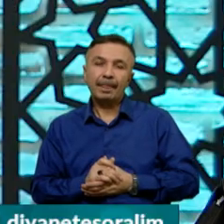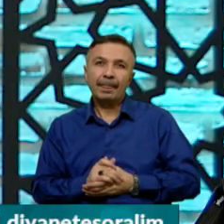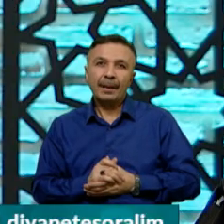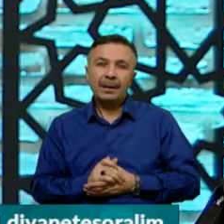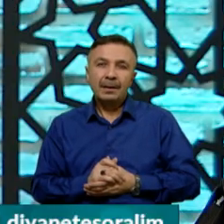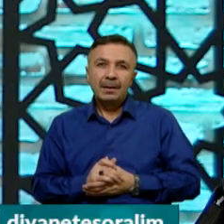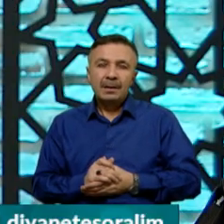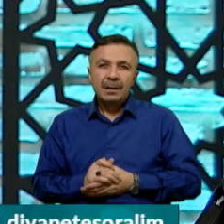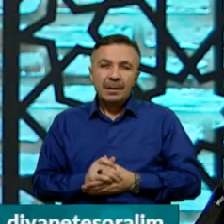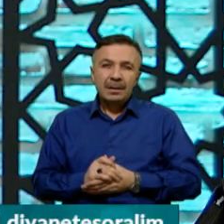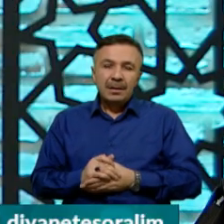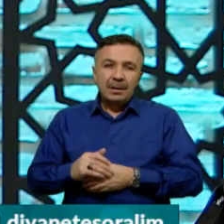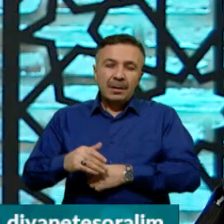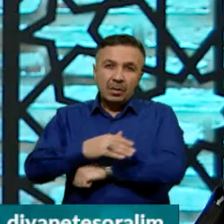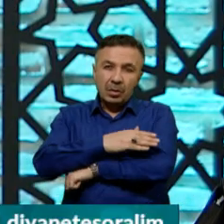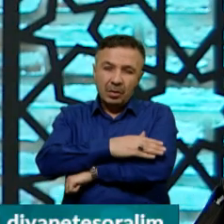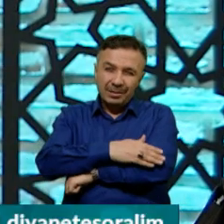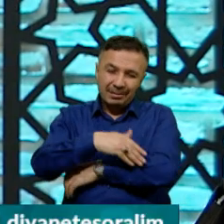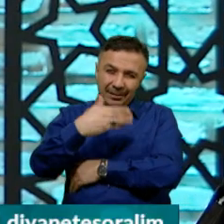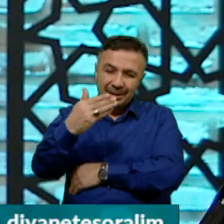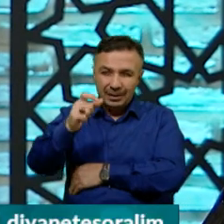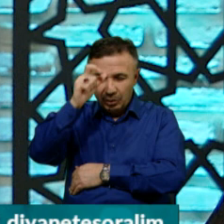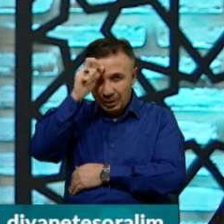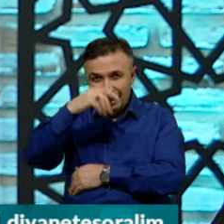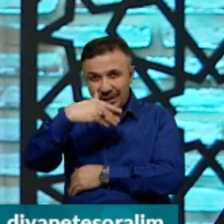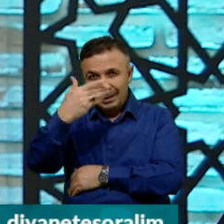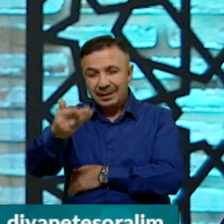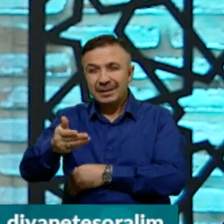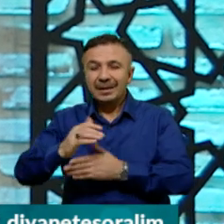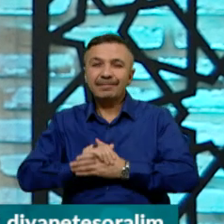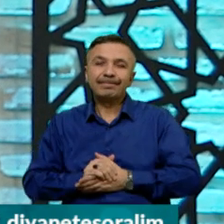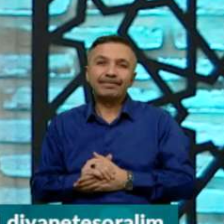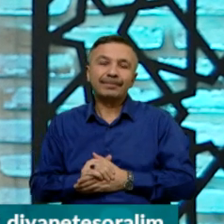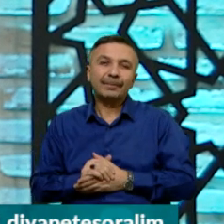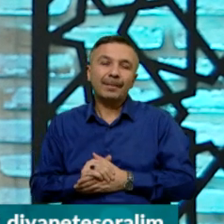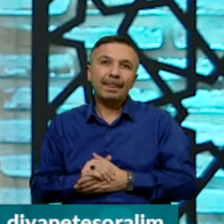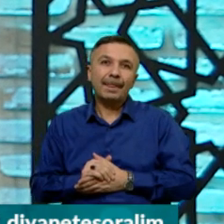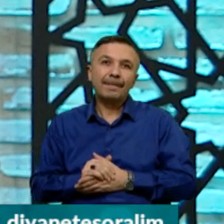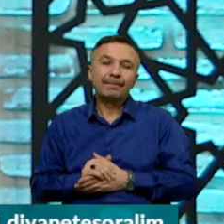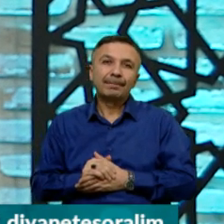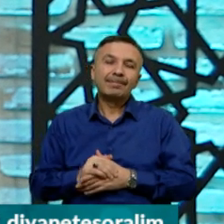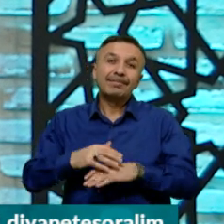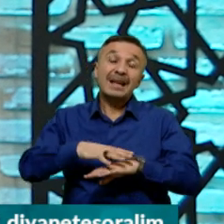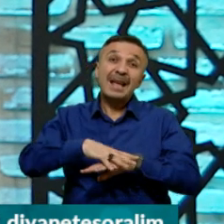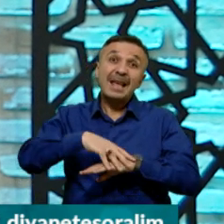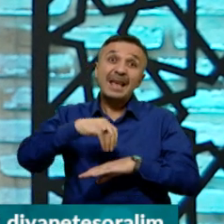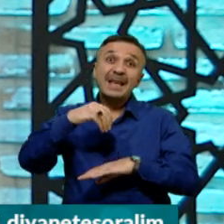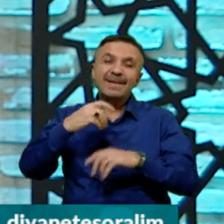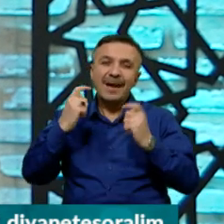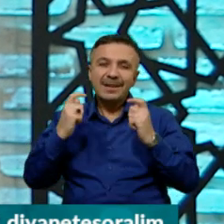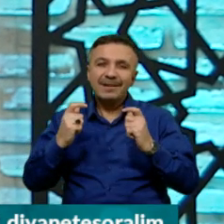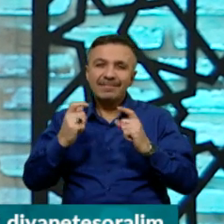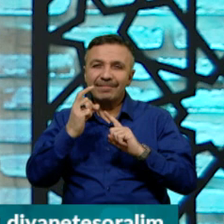sınırlarımızın dışına Gurbetçi kardeşlerimizin büyüklerimiz bu ülkelerden birine gidelim İnşallah İsveç'ten